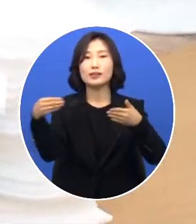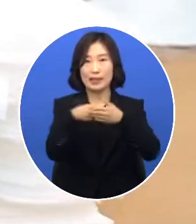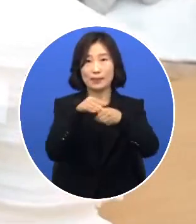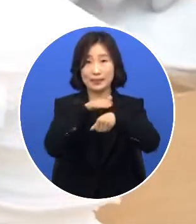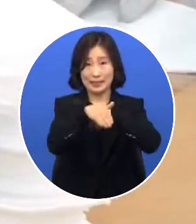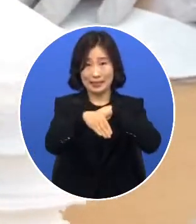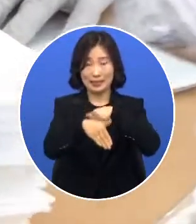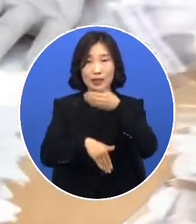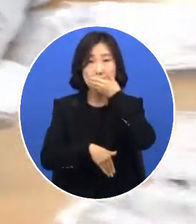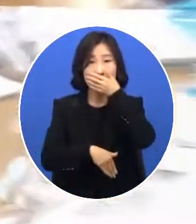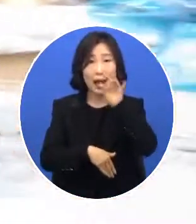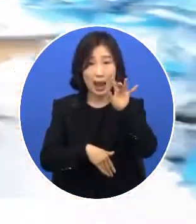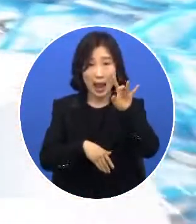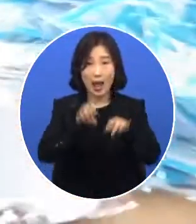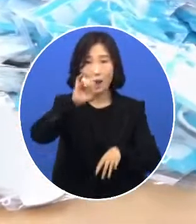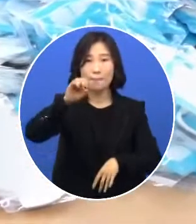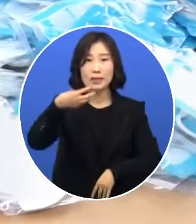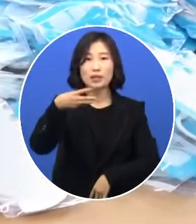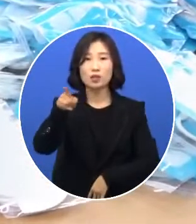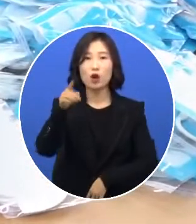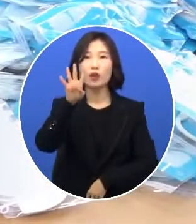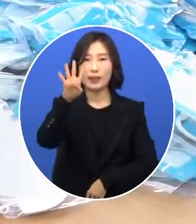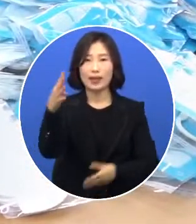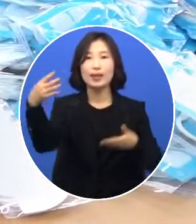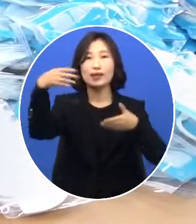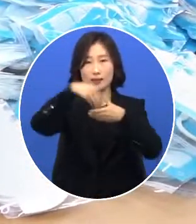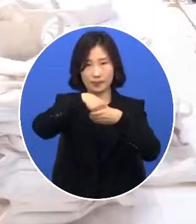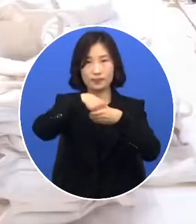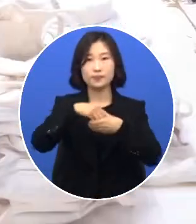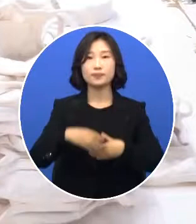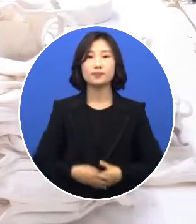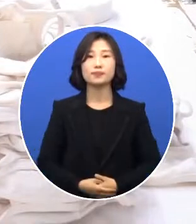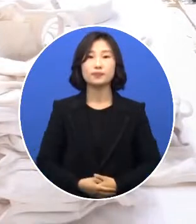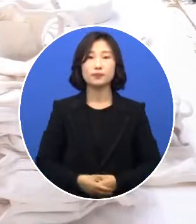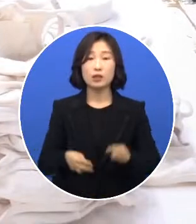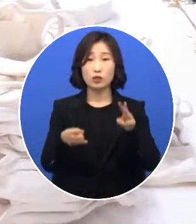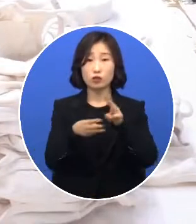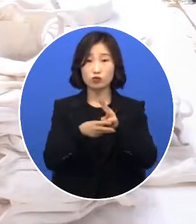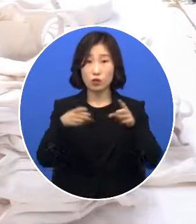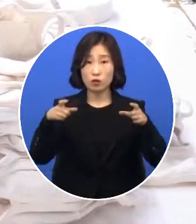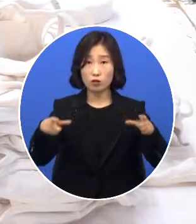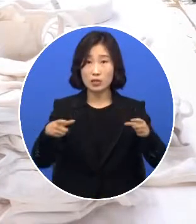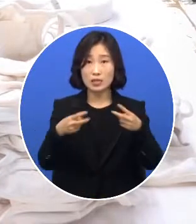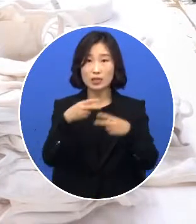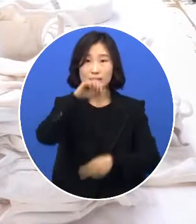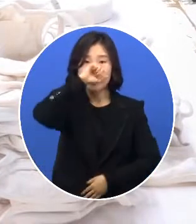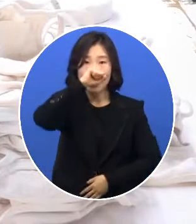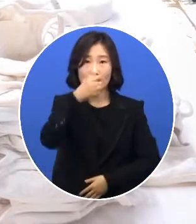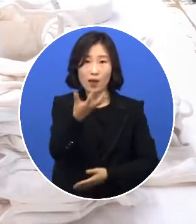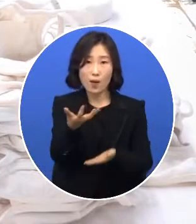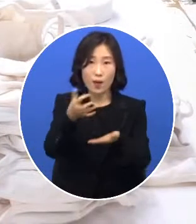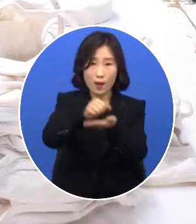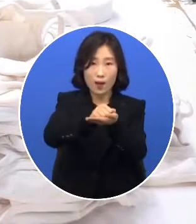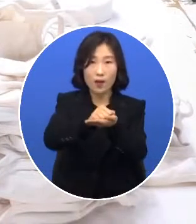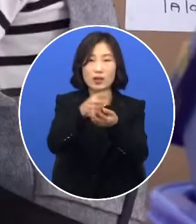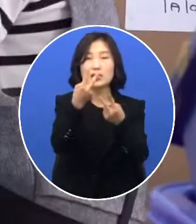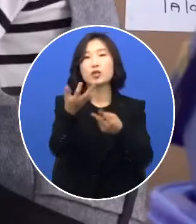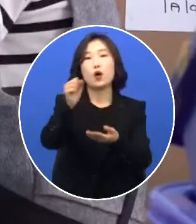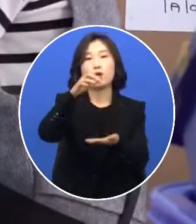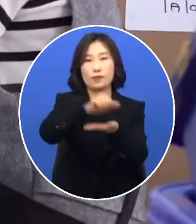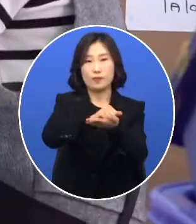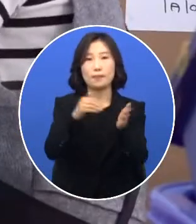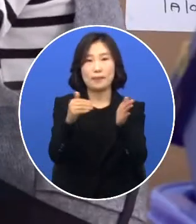한 장당 필터 4매가 한 세트로 구성됩니다. 중랑구는 2억여 원의 예산을 확보해